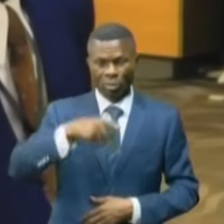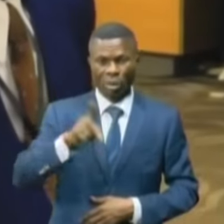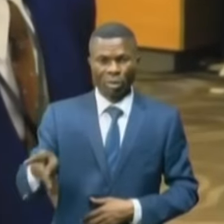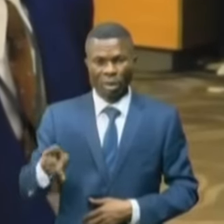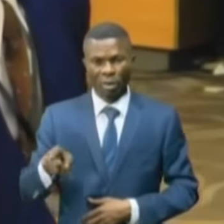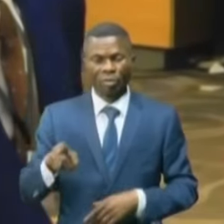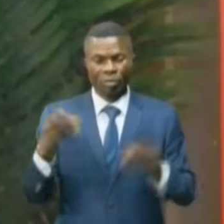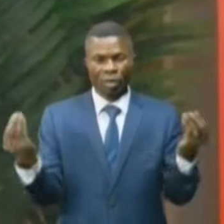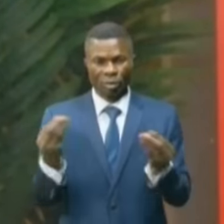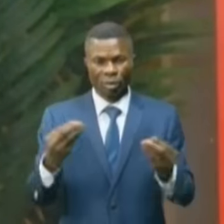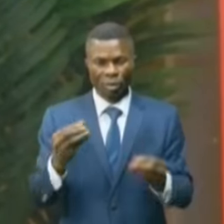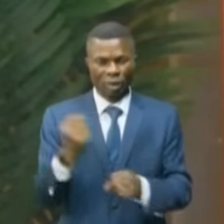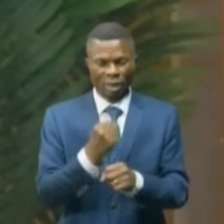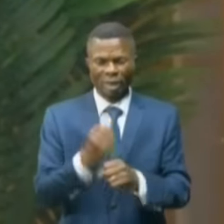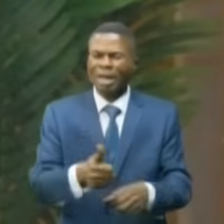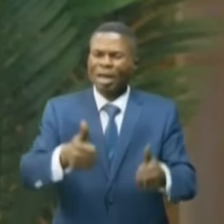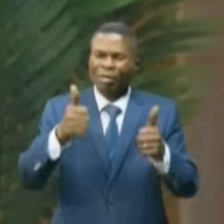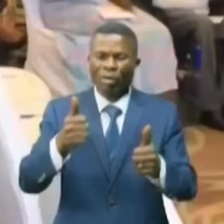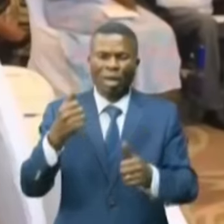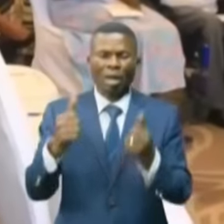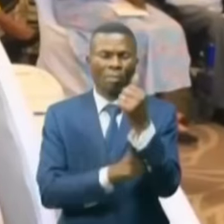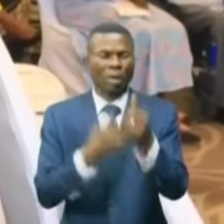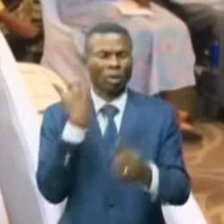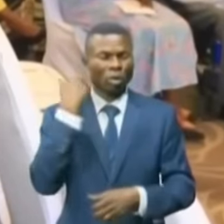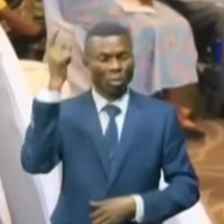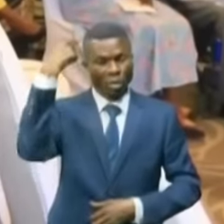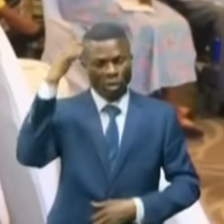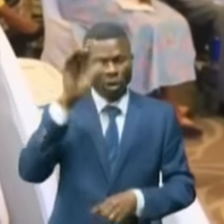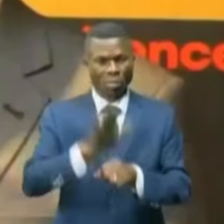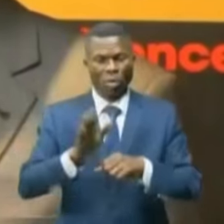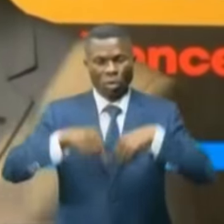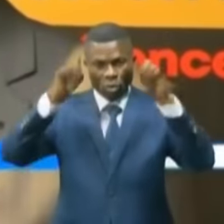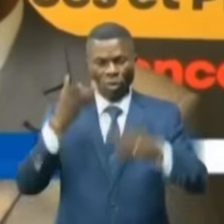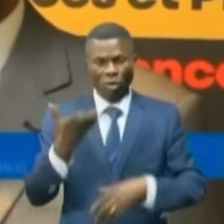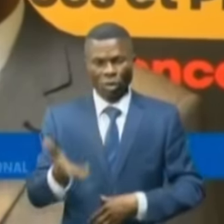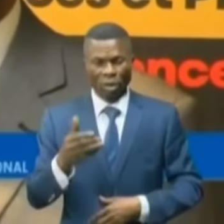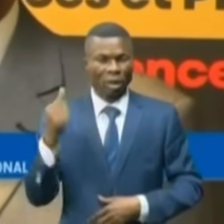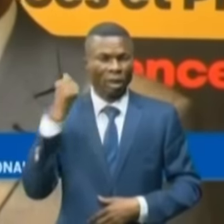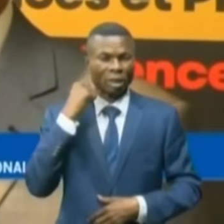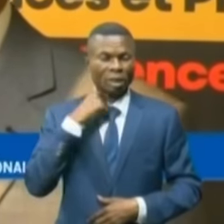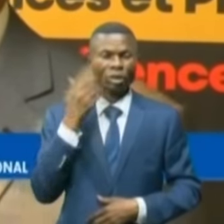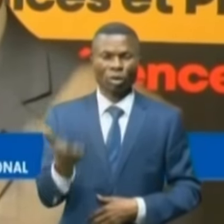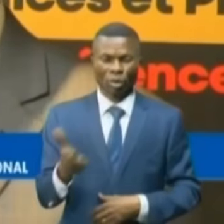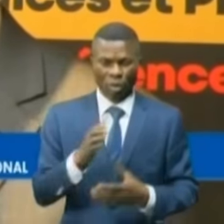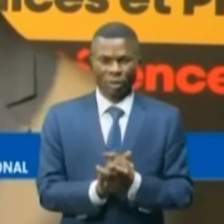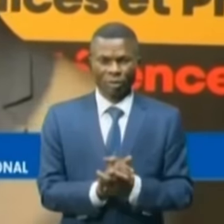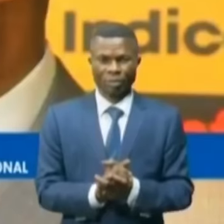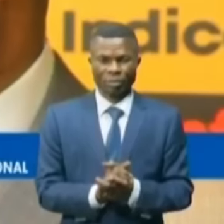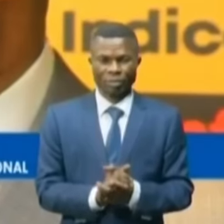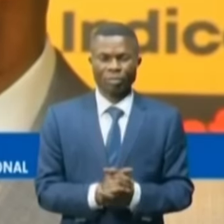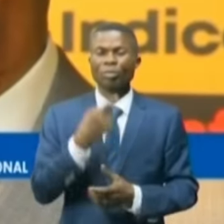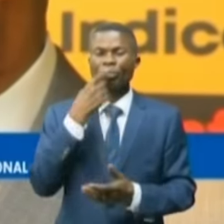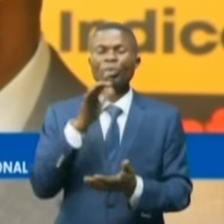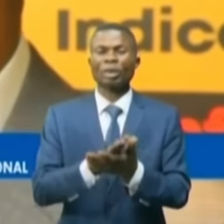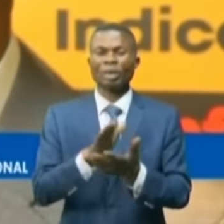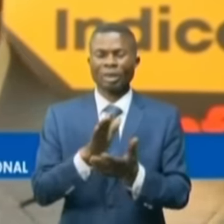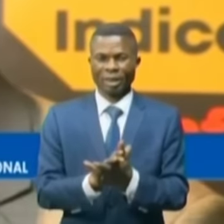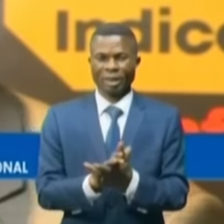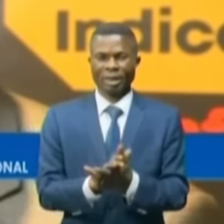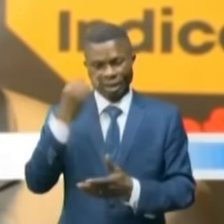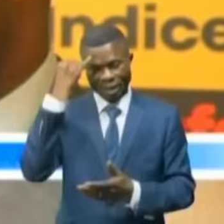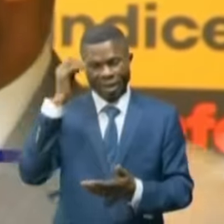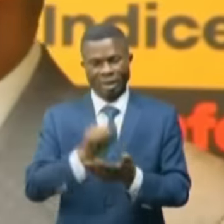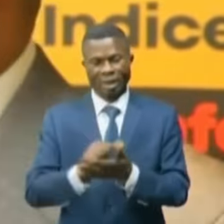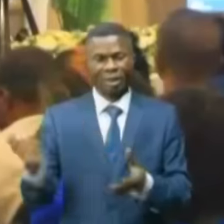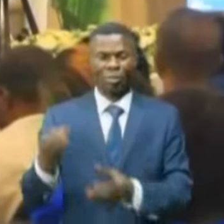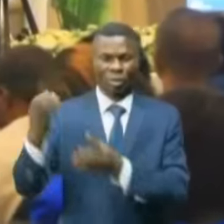CNPP pour les services rendus aux malades mentaux durant plusieurs années. L'objectif, c'est qu'il y ait un homme nouveau L'idée, c'est qu'il y ait une prise en